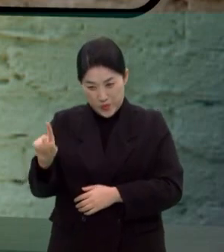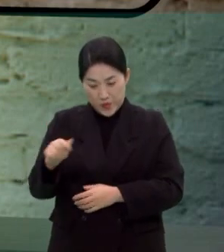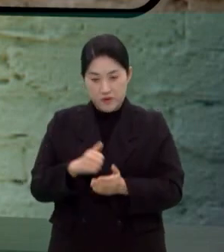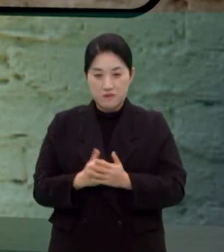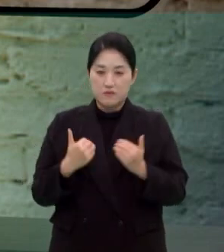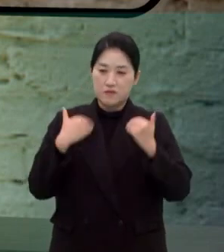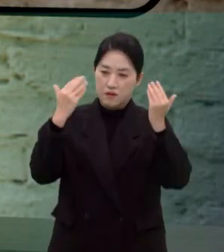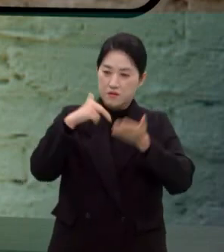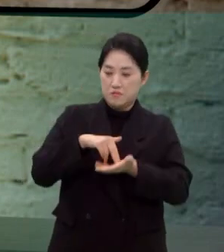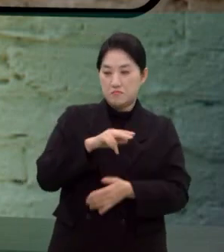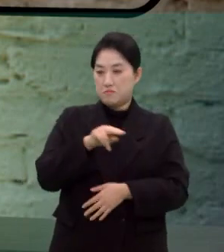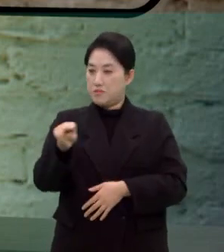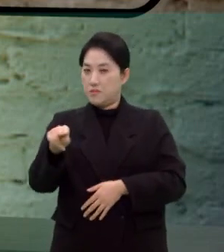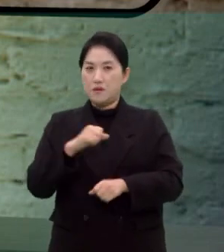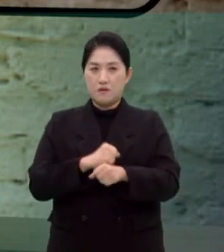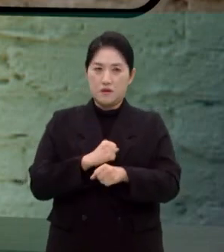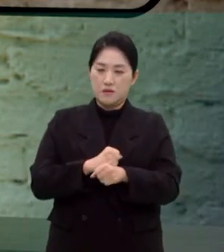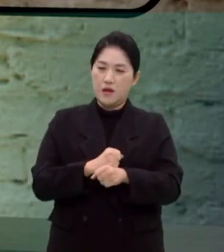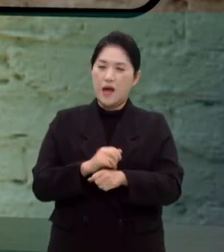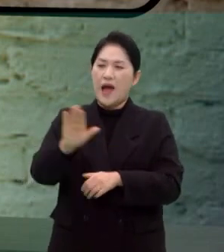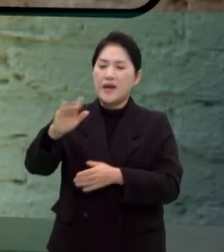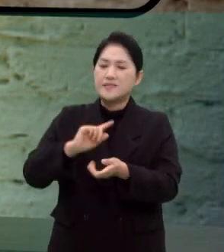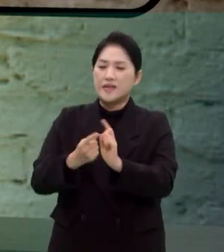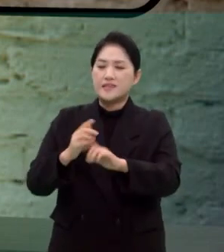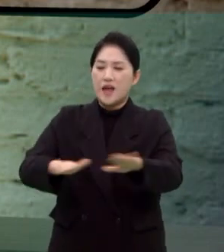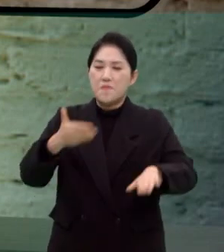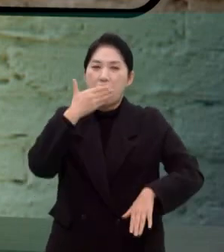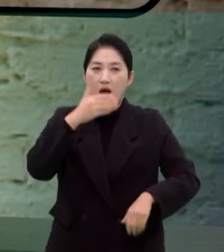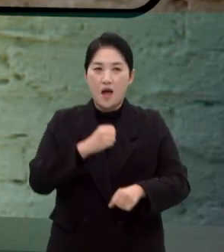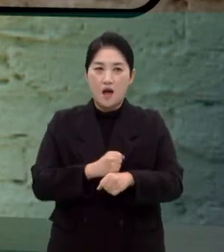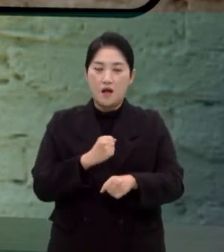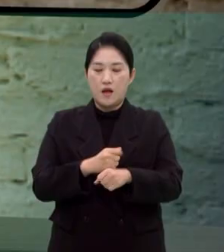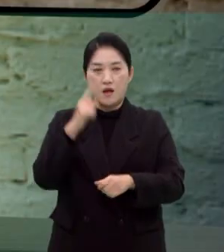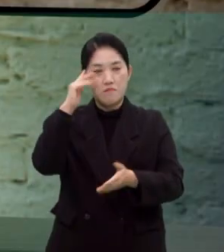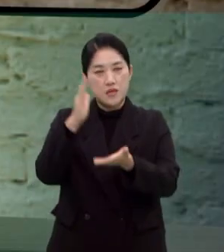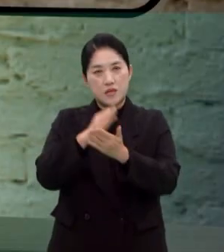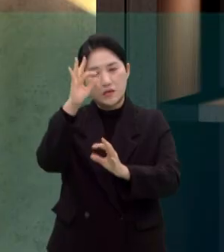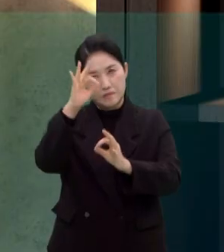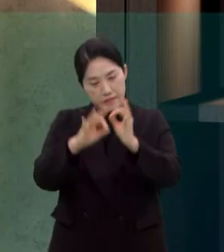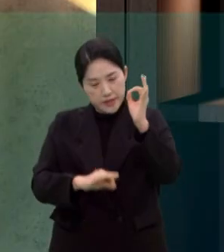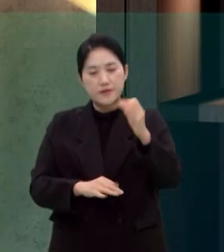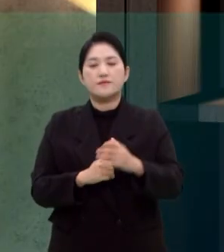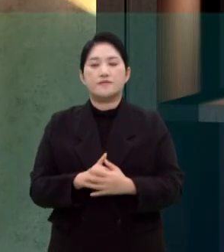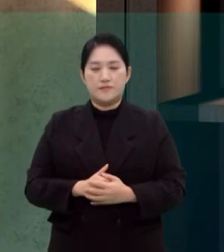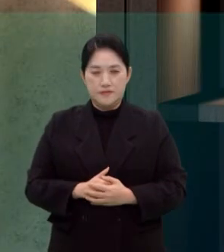기성세대의 시선으로 바라보고 대신 해결할 수 있다고 오판했습니다.